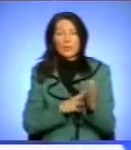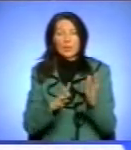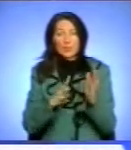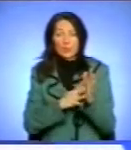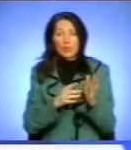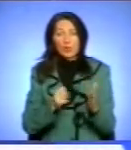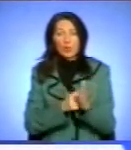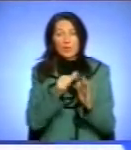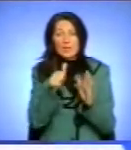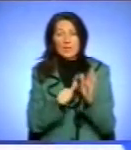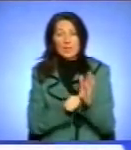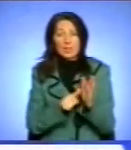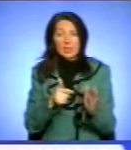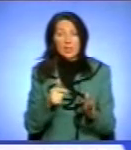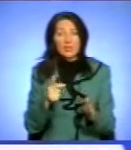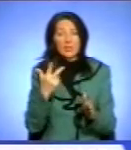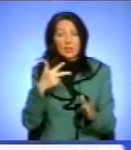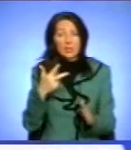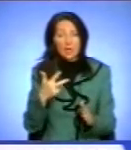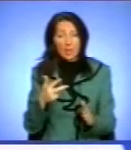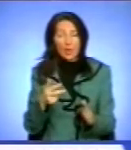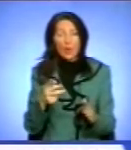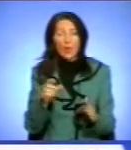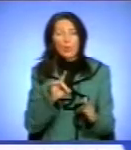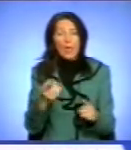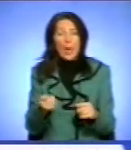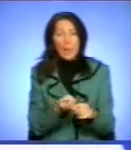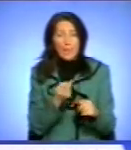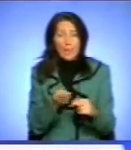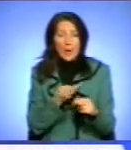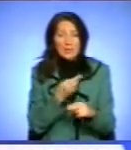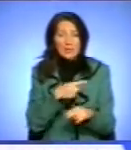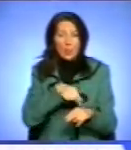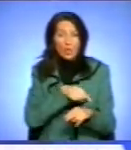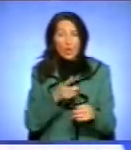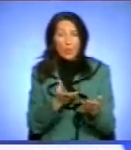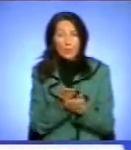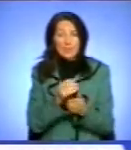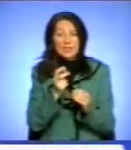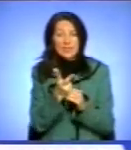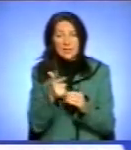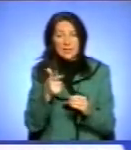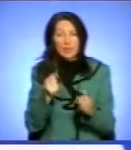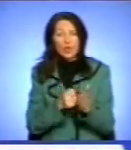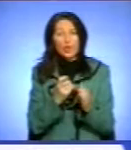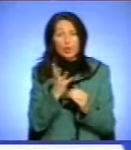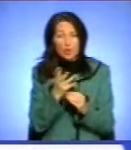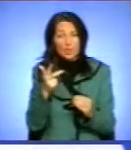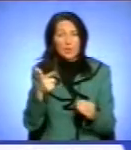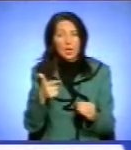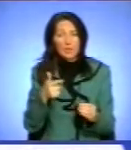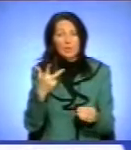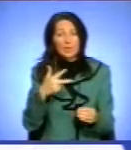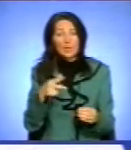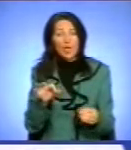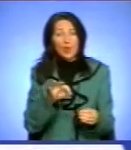14 гривень 88 копійок до 16 гривень 38 копійок без погодинної плати, а також з 13 гривень 2 копійок до 14 гривень 32